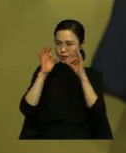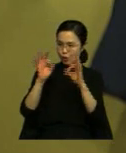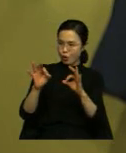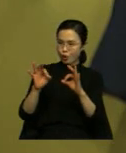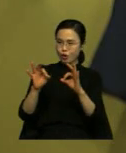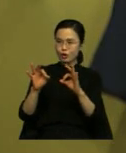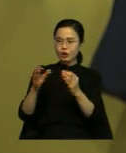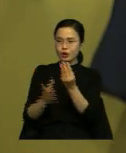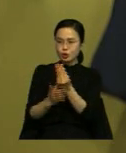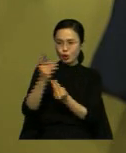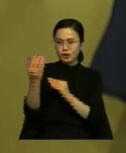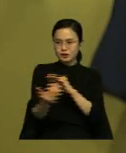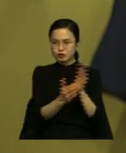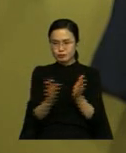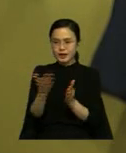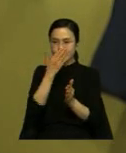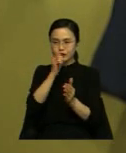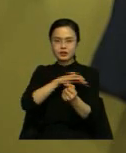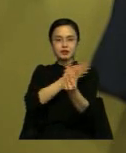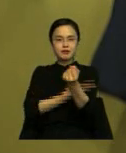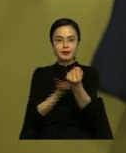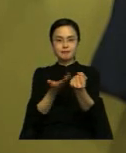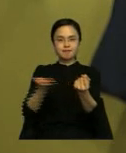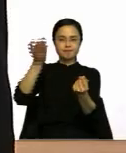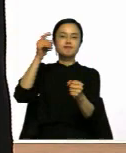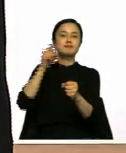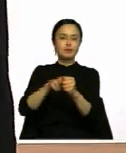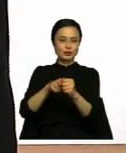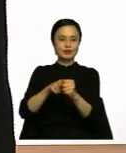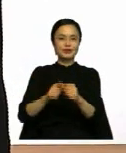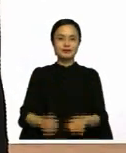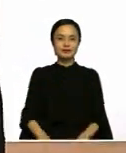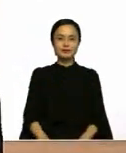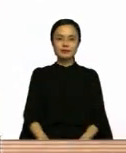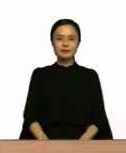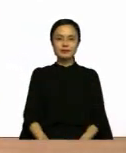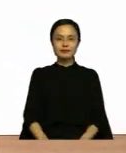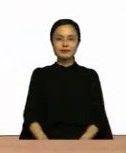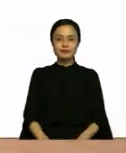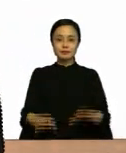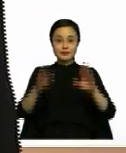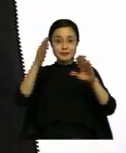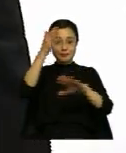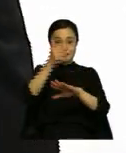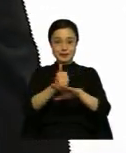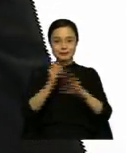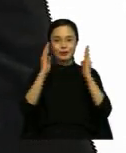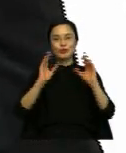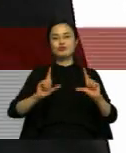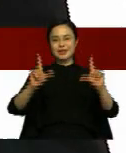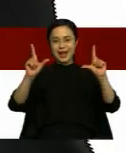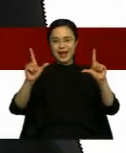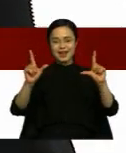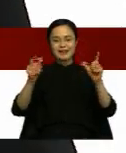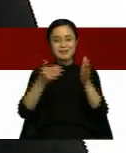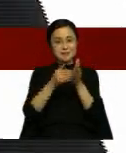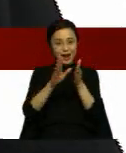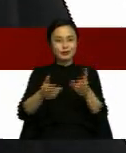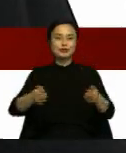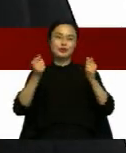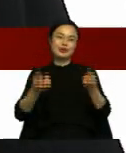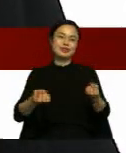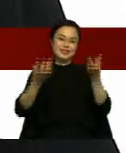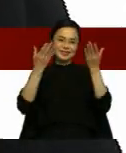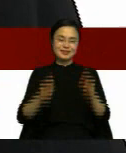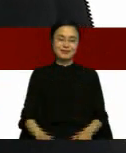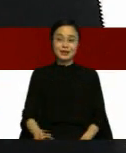해서 거기에 미리 대비하는데 큰 의의가 있다고 하겠습니다. 이날 교육을 마지막으로 수료식도 열렸습니다. 연천군을